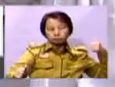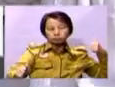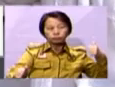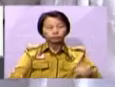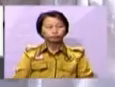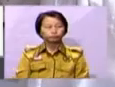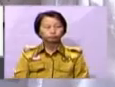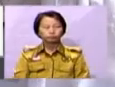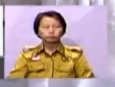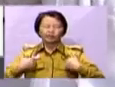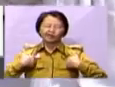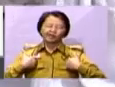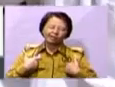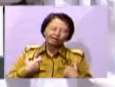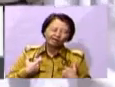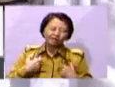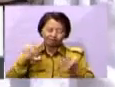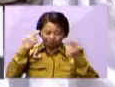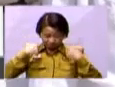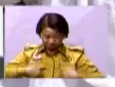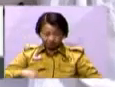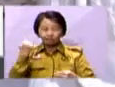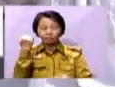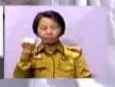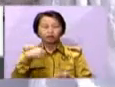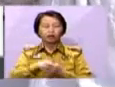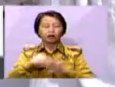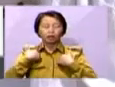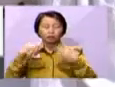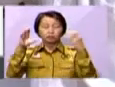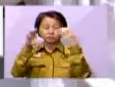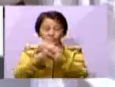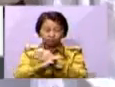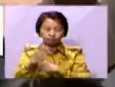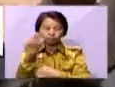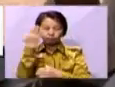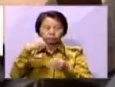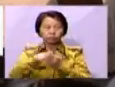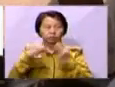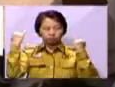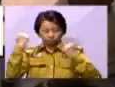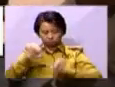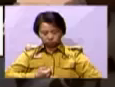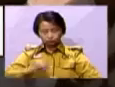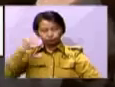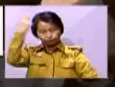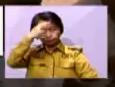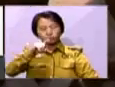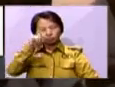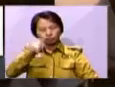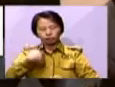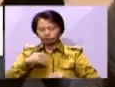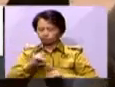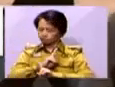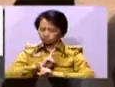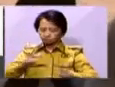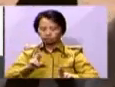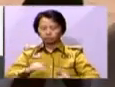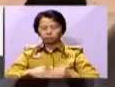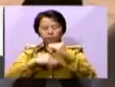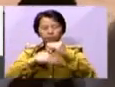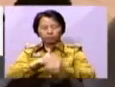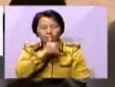Kelesuan dengan keadaan diri tidak terurus sebahagian daripada cabaran biasa dalam ibadah haji yang memerlukan persediaan dan